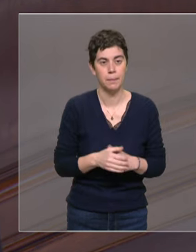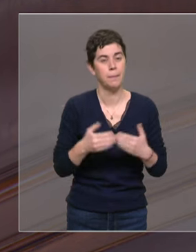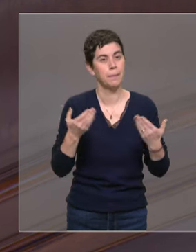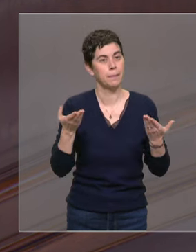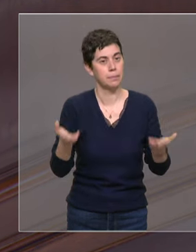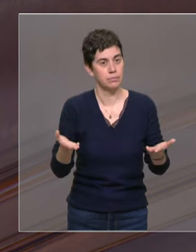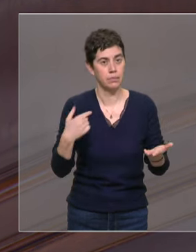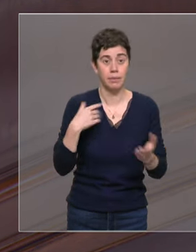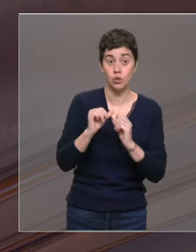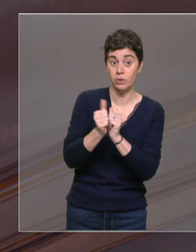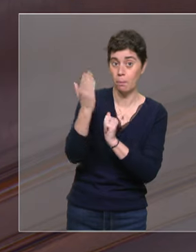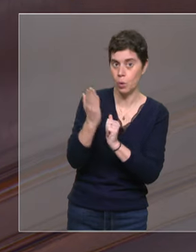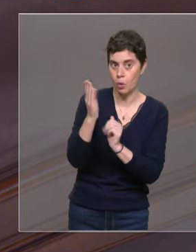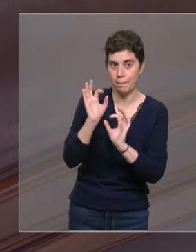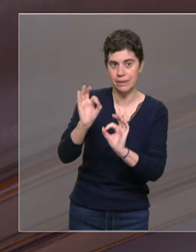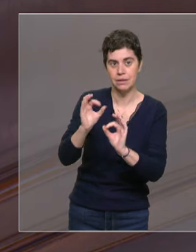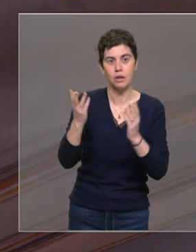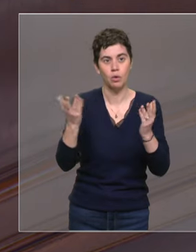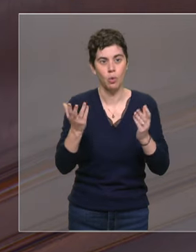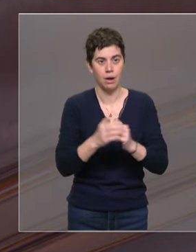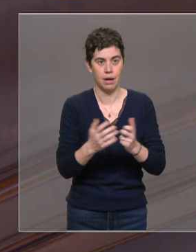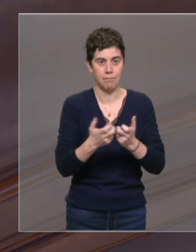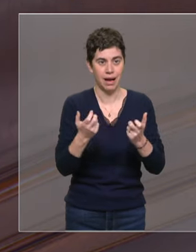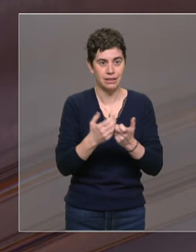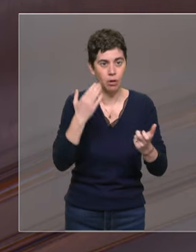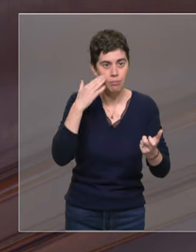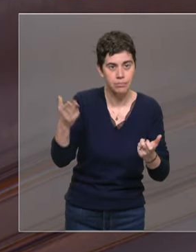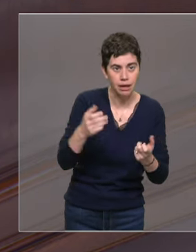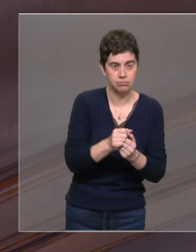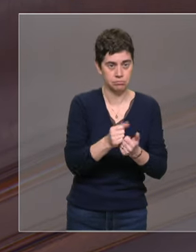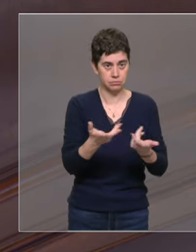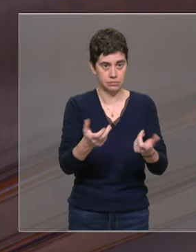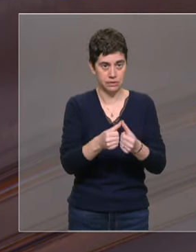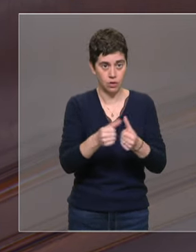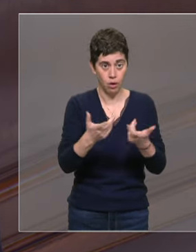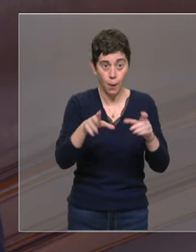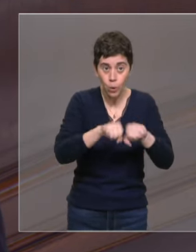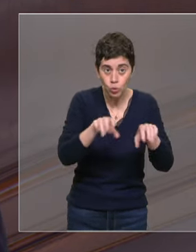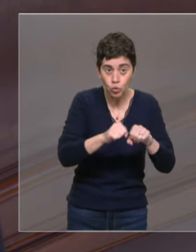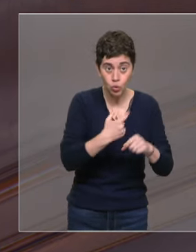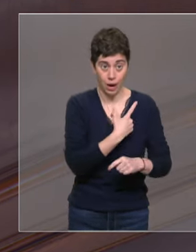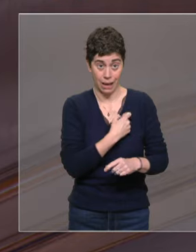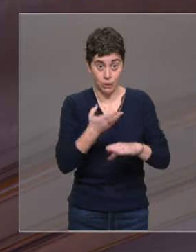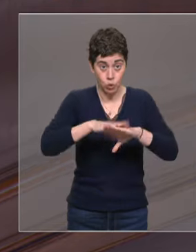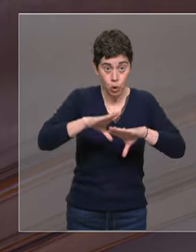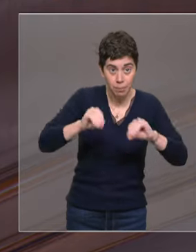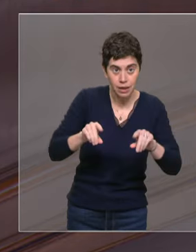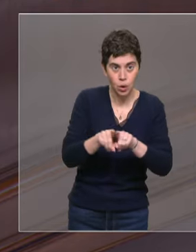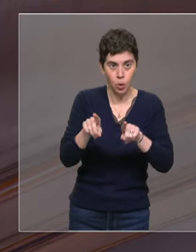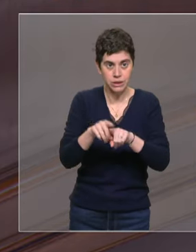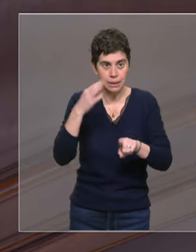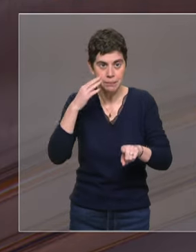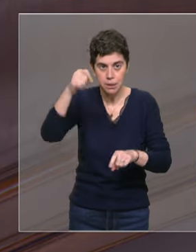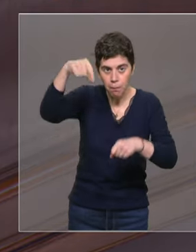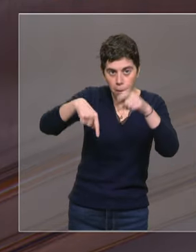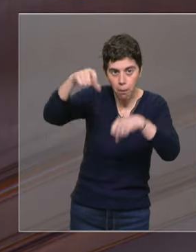besoins très précis. Je pense notamment au déminage, au cyber, à la production d'armes sur place, sur le territoire